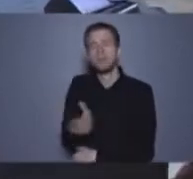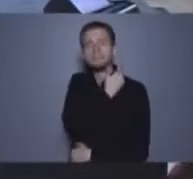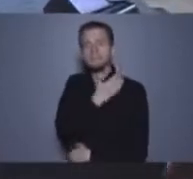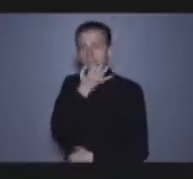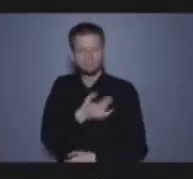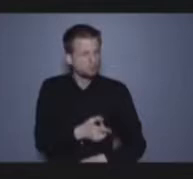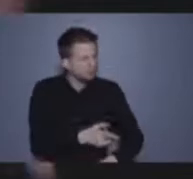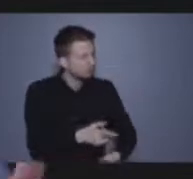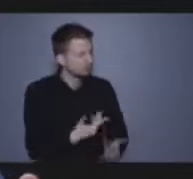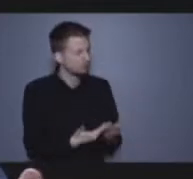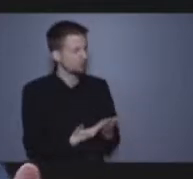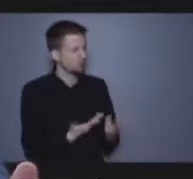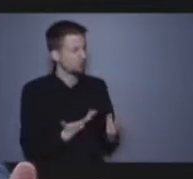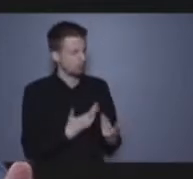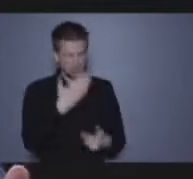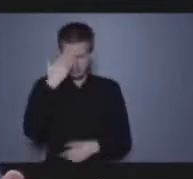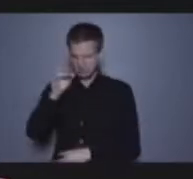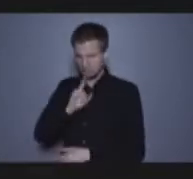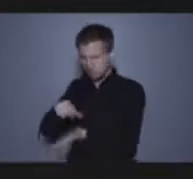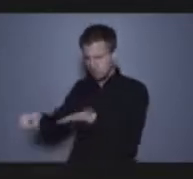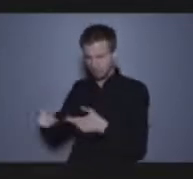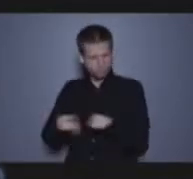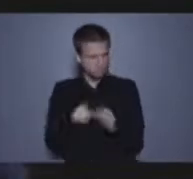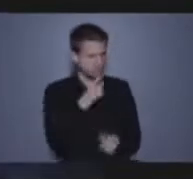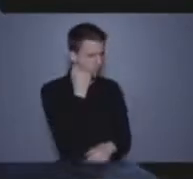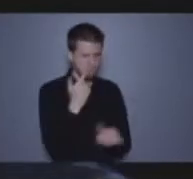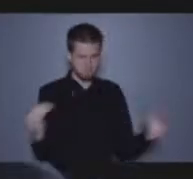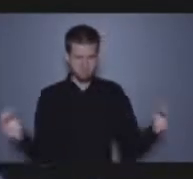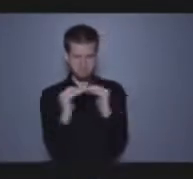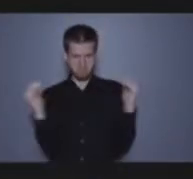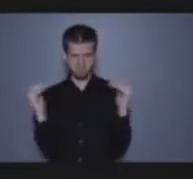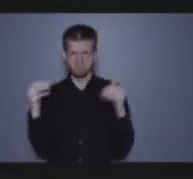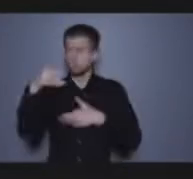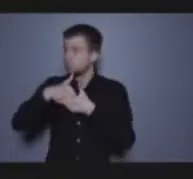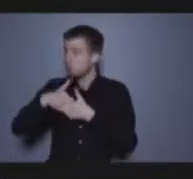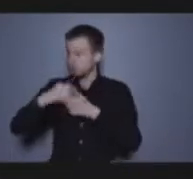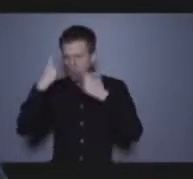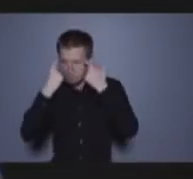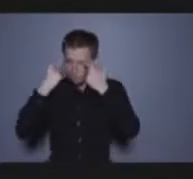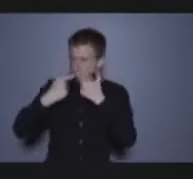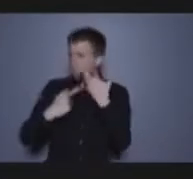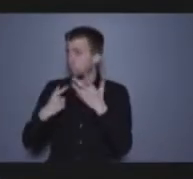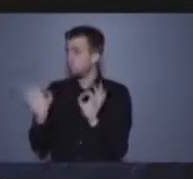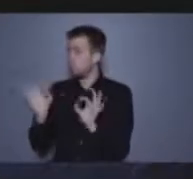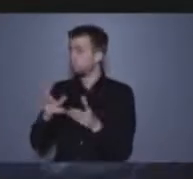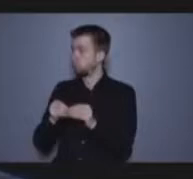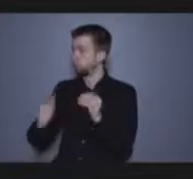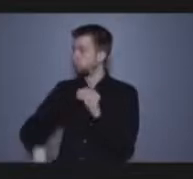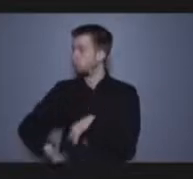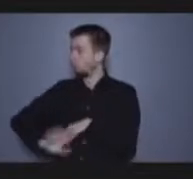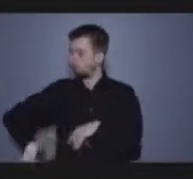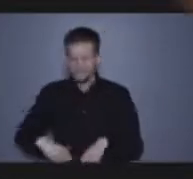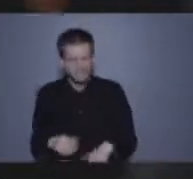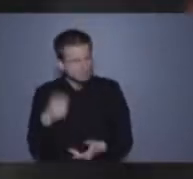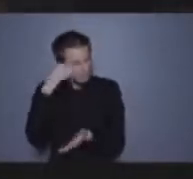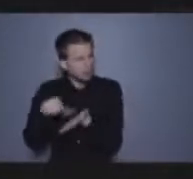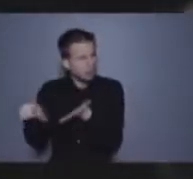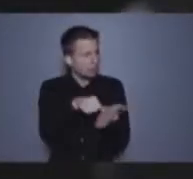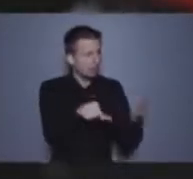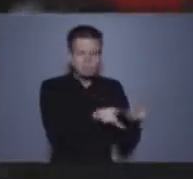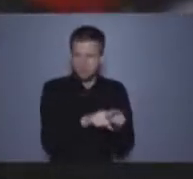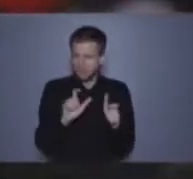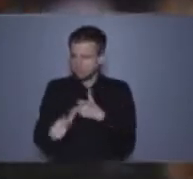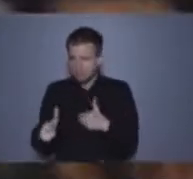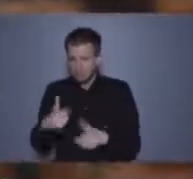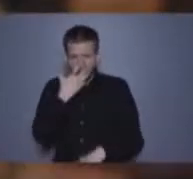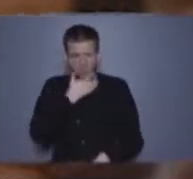cette histoire? Si jamais on paye les femmes comme les hommes, alors il ne s'est pas encombré de raisonnement de je sais pas quoi, hein. Mais si on les paye pareil, ça va être la catastrophe et la